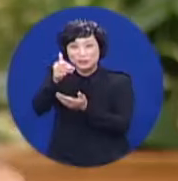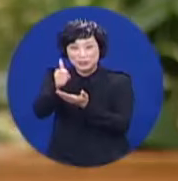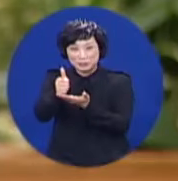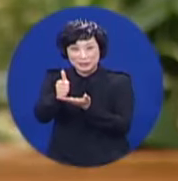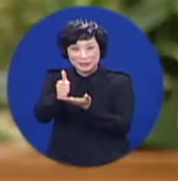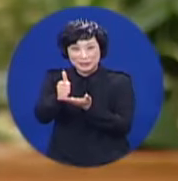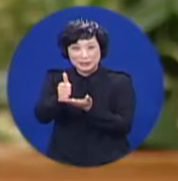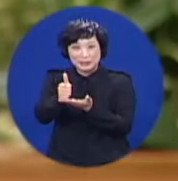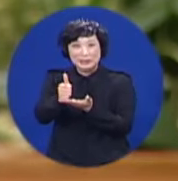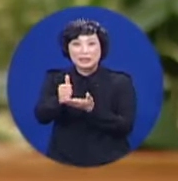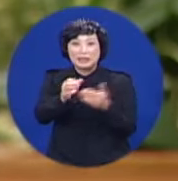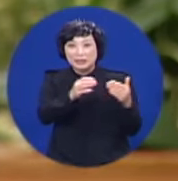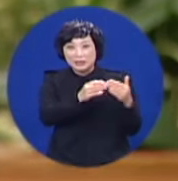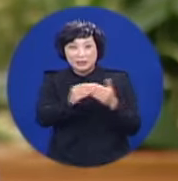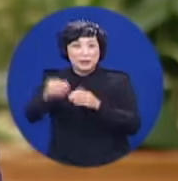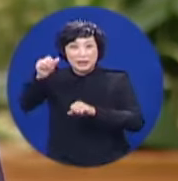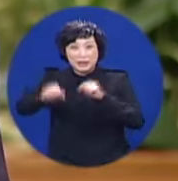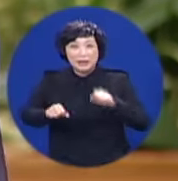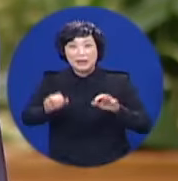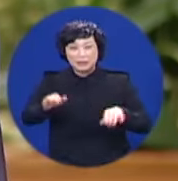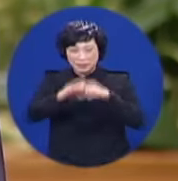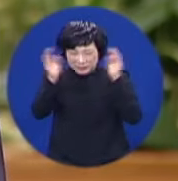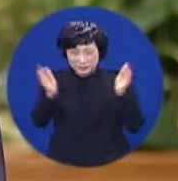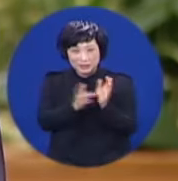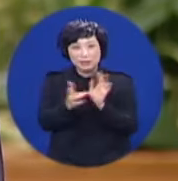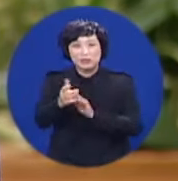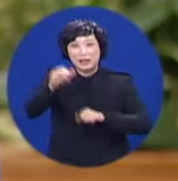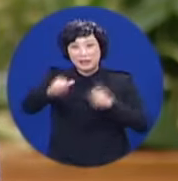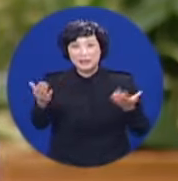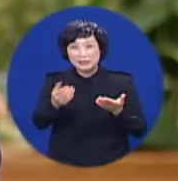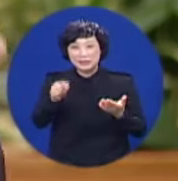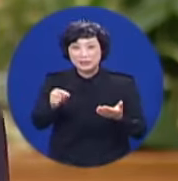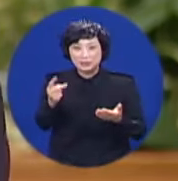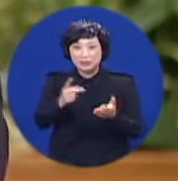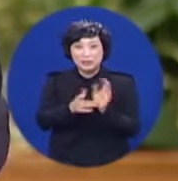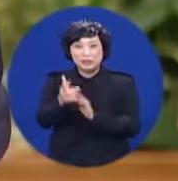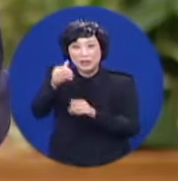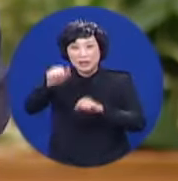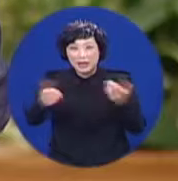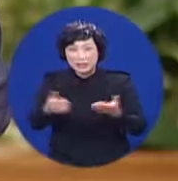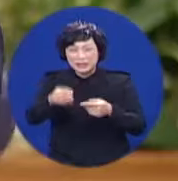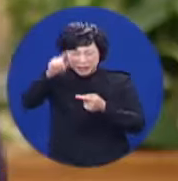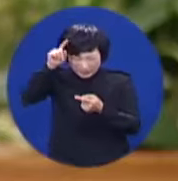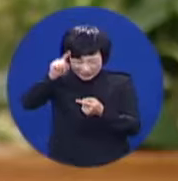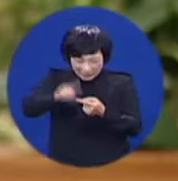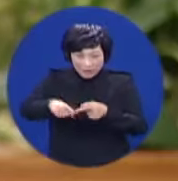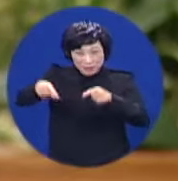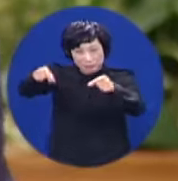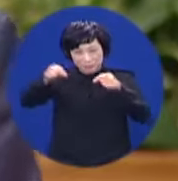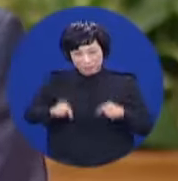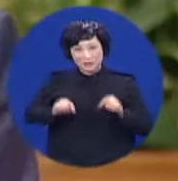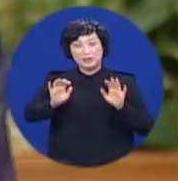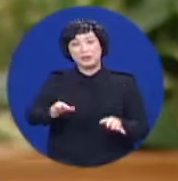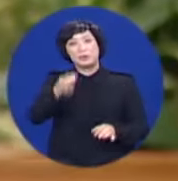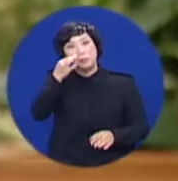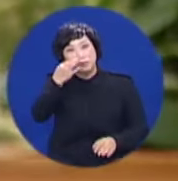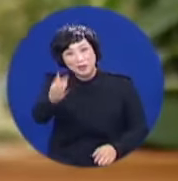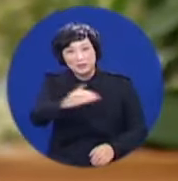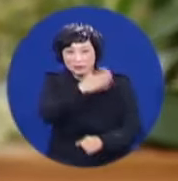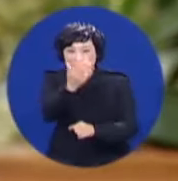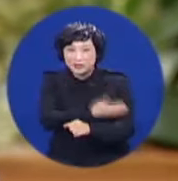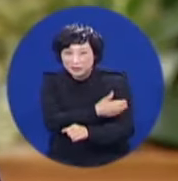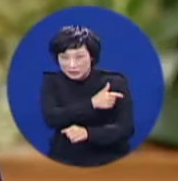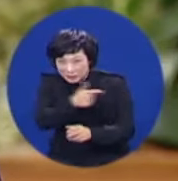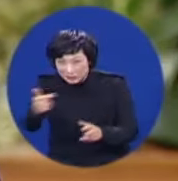예수께서 이끌리며 하시던 사역을 예수님의 사역을 그대로 재현하는 능력